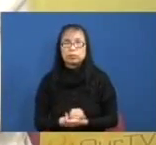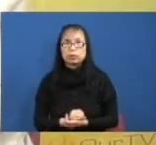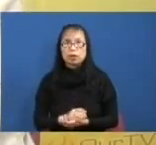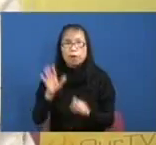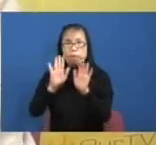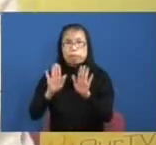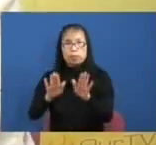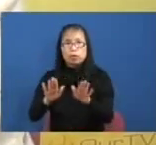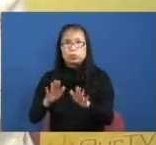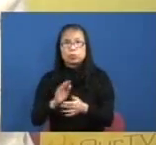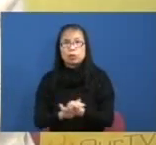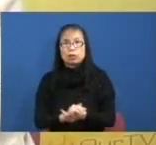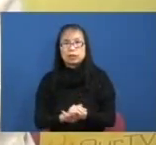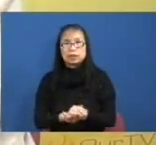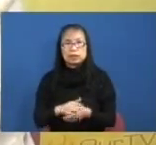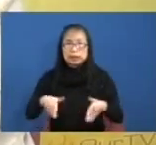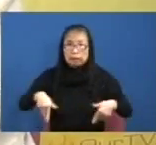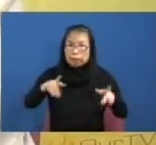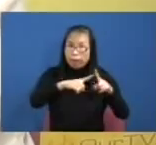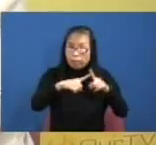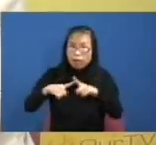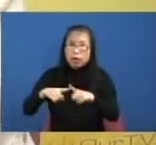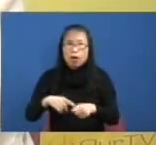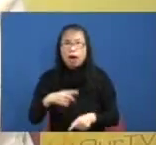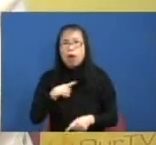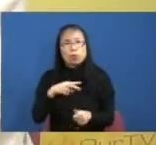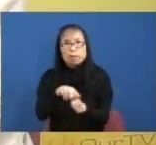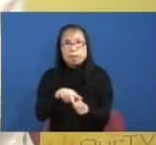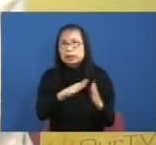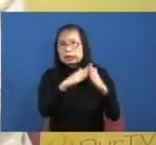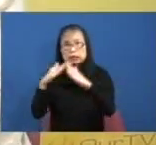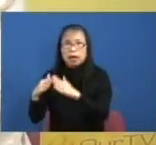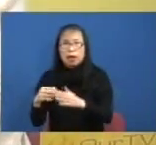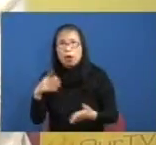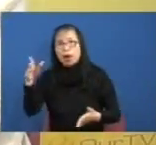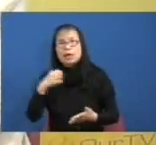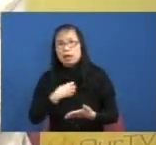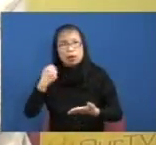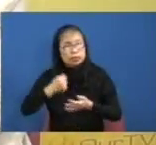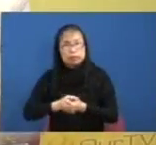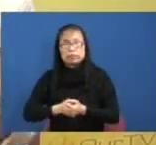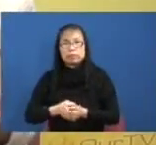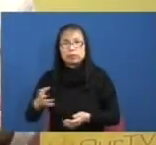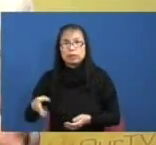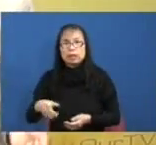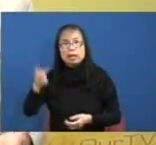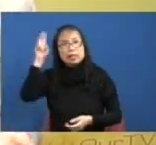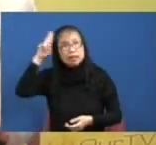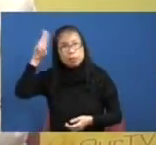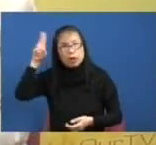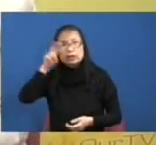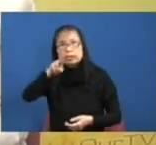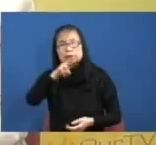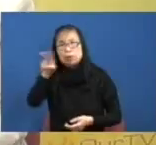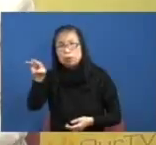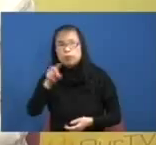服務慣咗啲街坊。咁我今日開始話，我就快逼遷啦，月底就走啦。咁佢話：哎呀，真係惋惜啦。 冇錯。 即係慣咗見到你哋呢